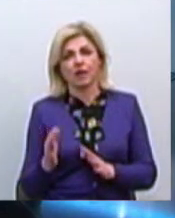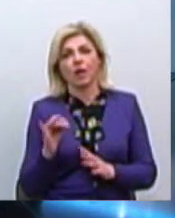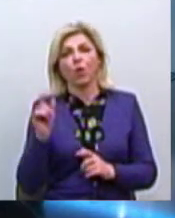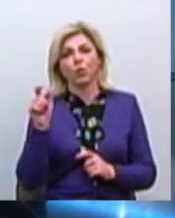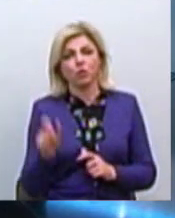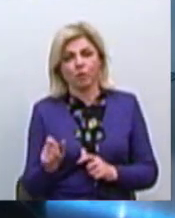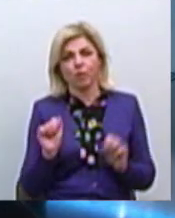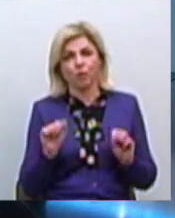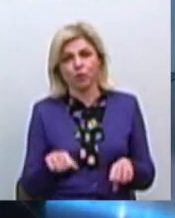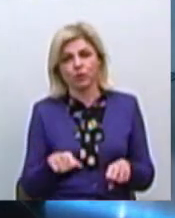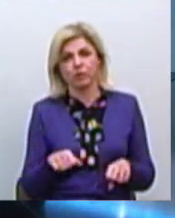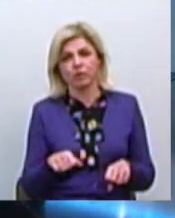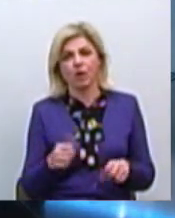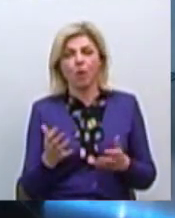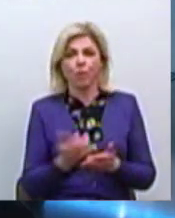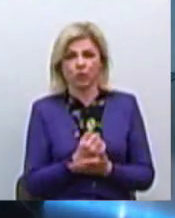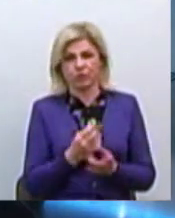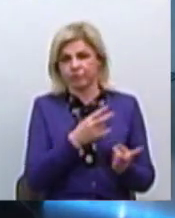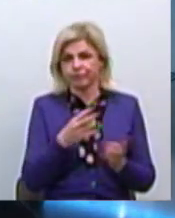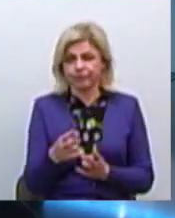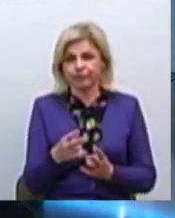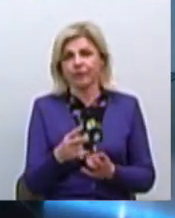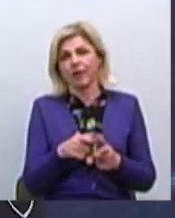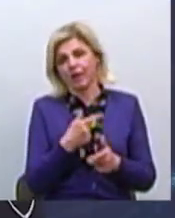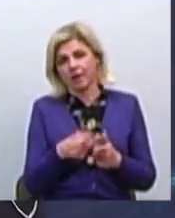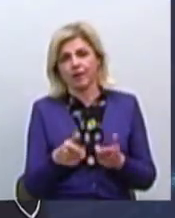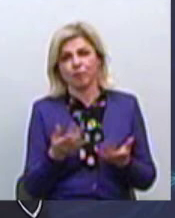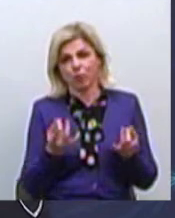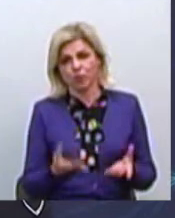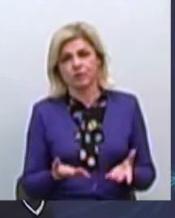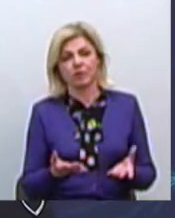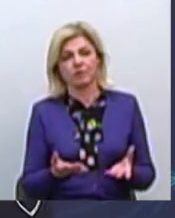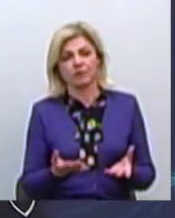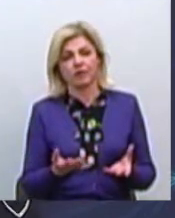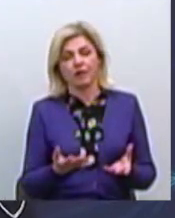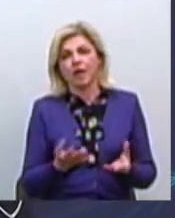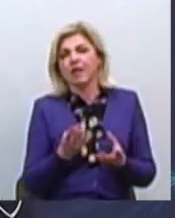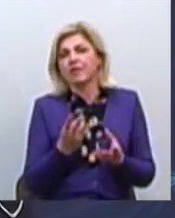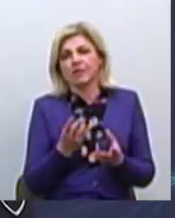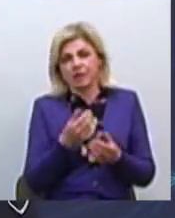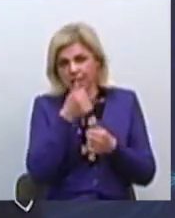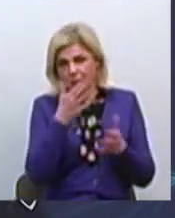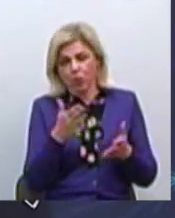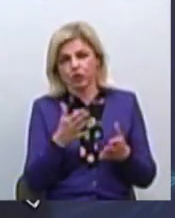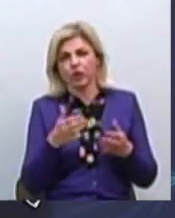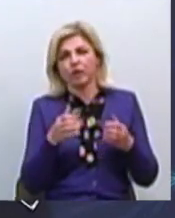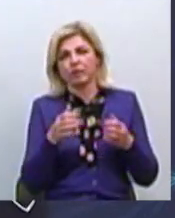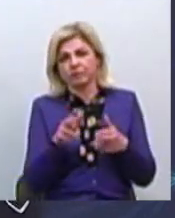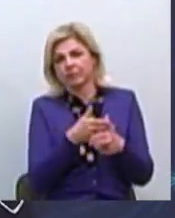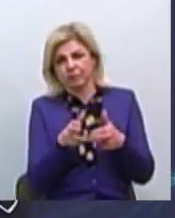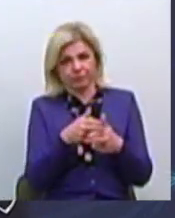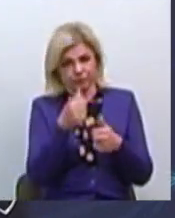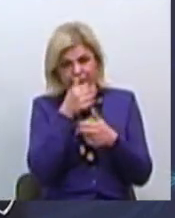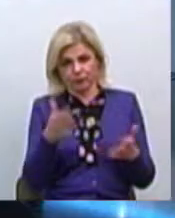може отримати або пошкодження, або просто не справитися з